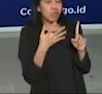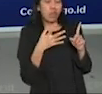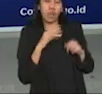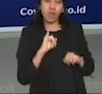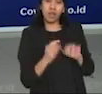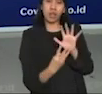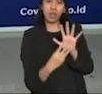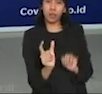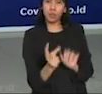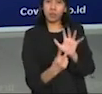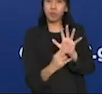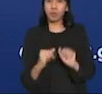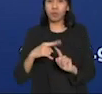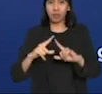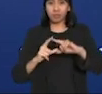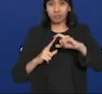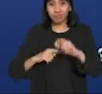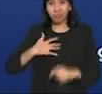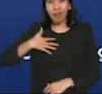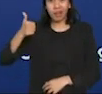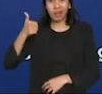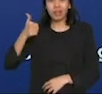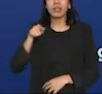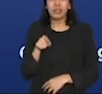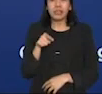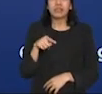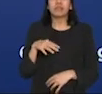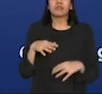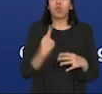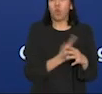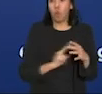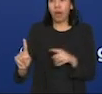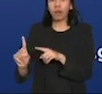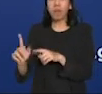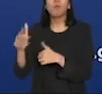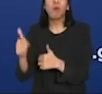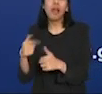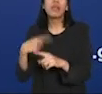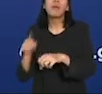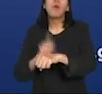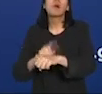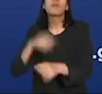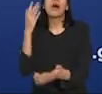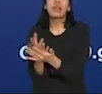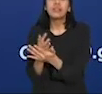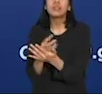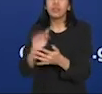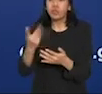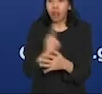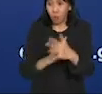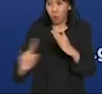sehat biar mereka yang keluar rumah namun batasi waktunya gunakan masker secepatnya